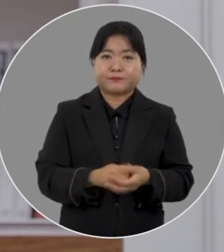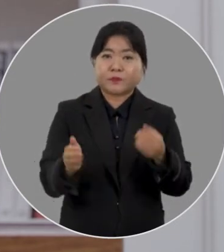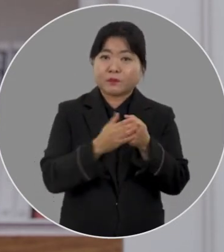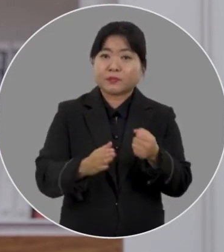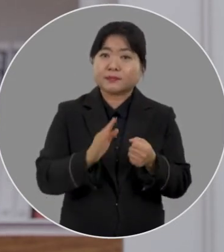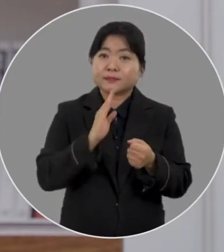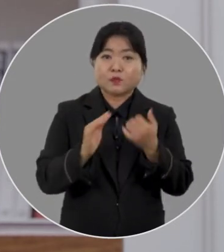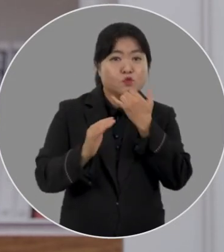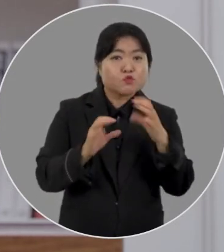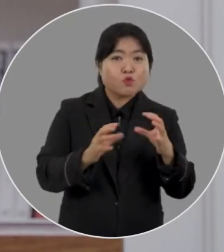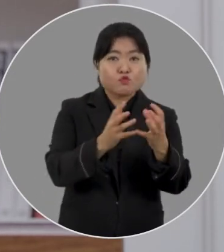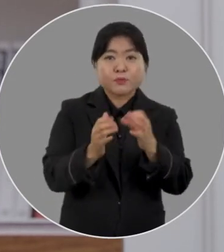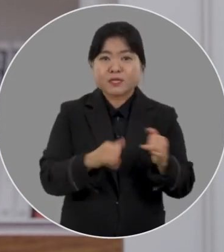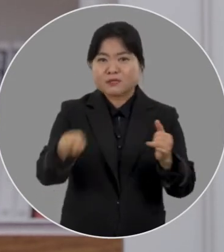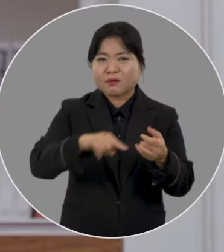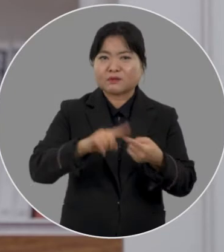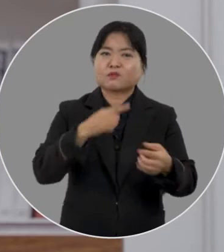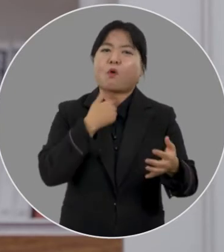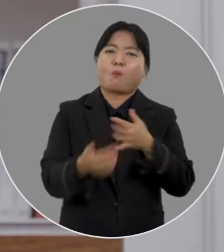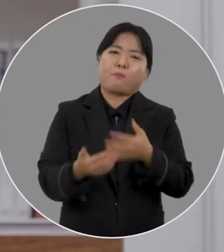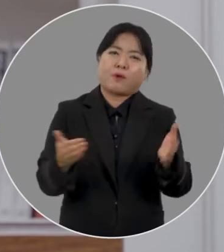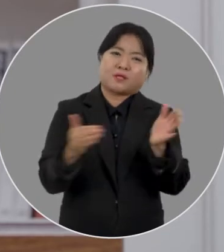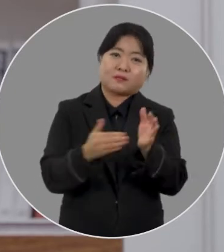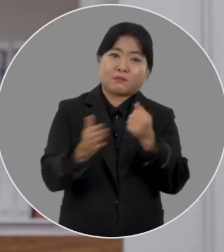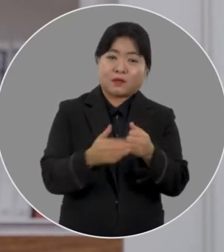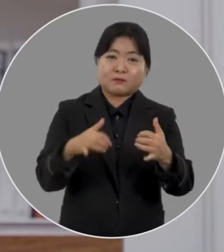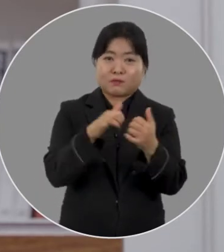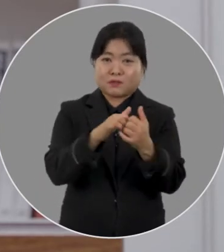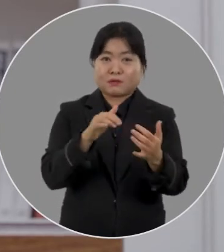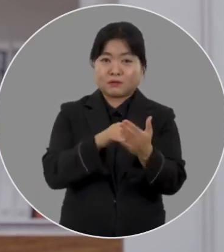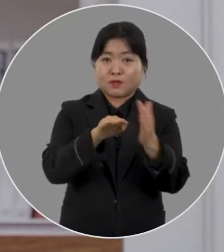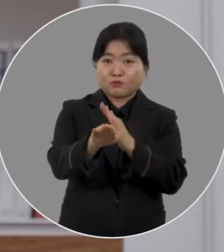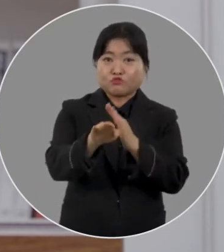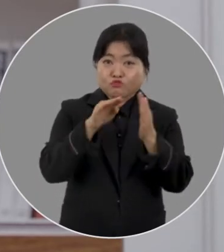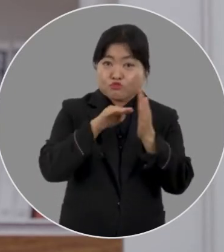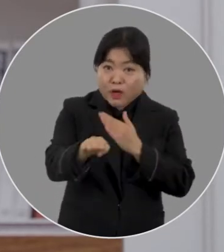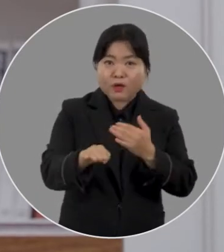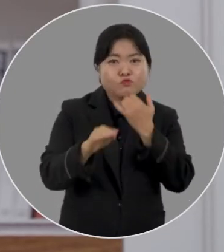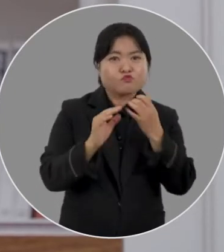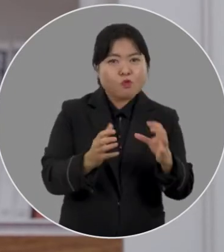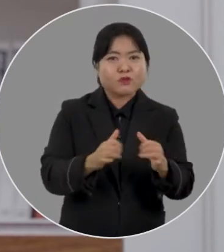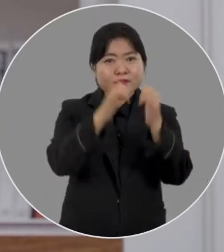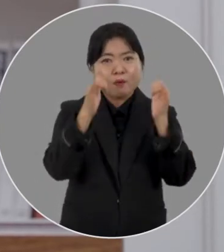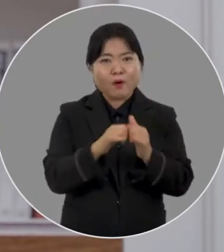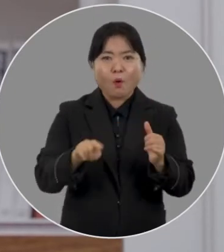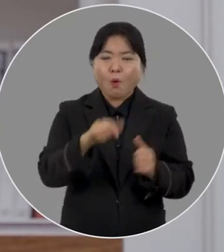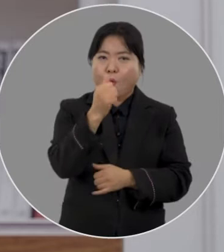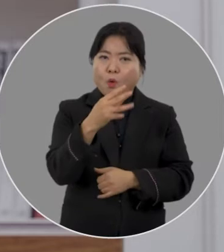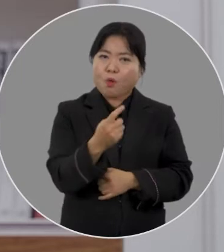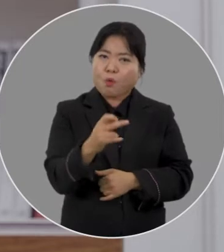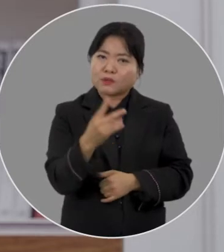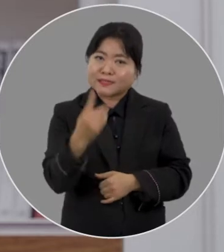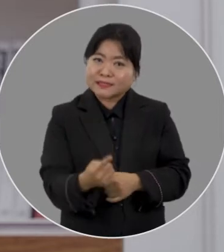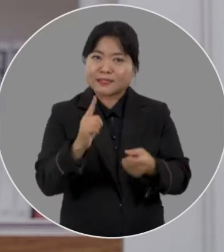사실은 독일 국민들이 이것을 경험했기 때문에 종전 후에 어찌 보면 독일 사회가 어떤 그 홀로코스트에